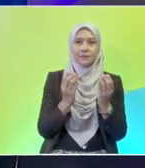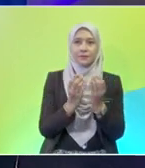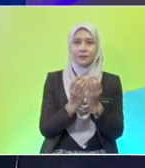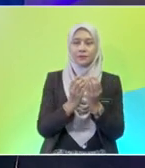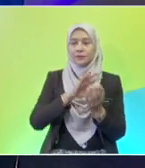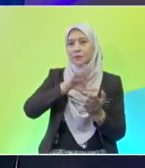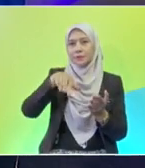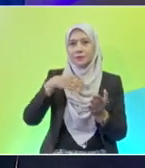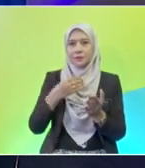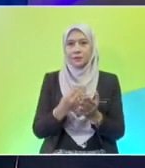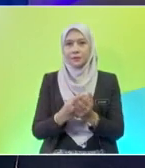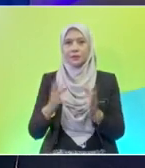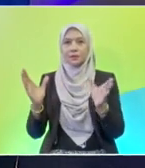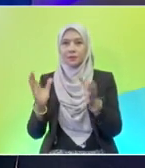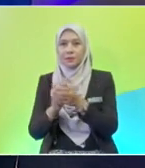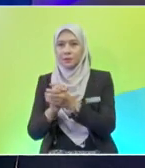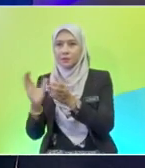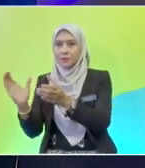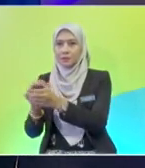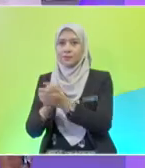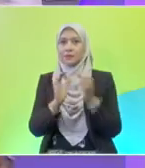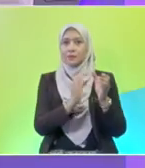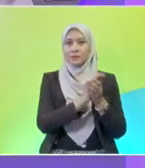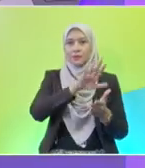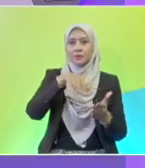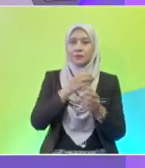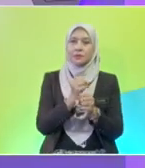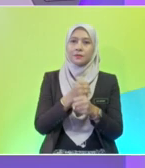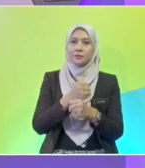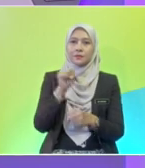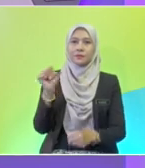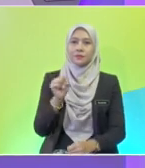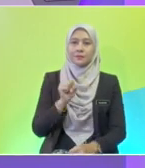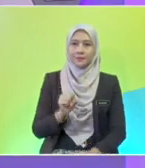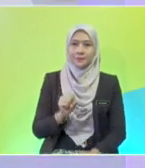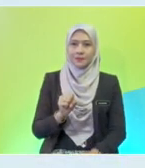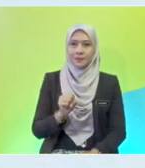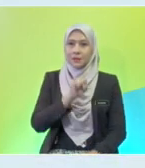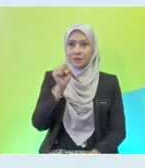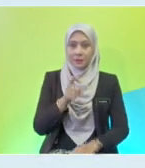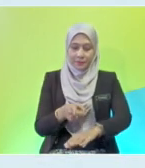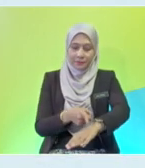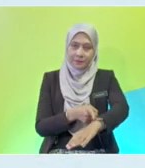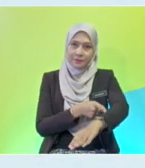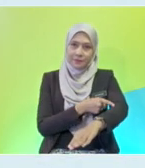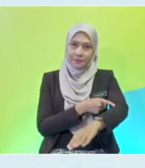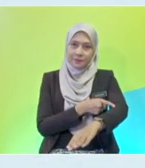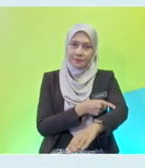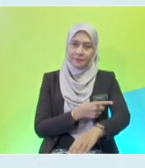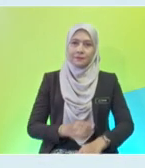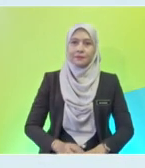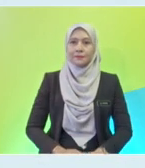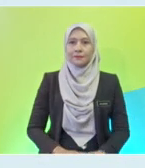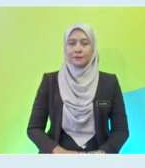soal yang pertama soalnya pun agak panjang mungkin jadwal menunjukkan pemerhatiannya bagi kita pemerhatian